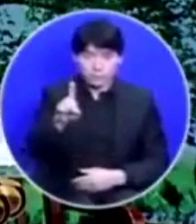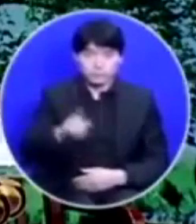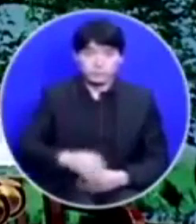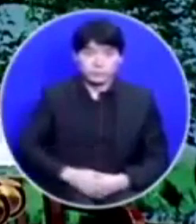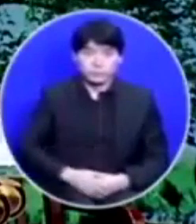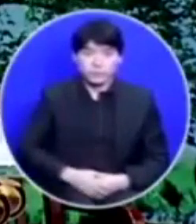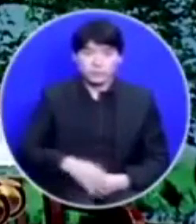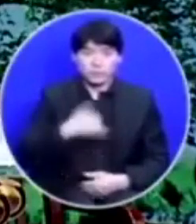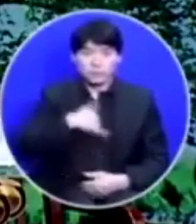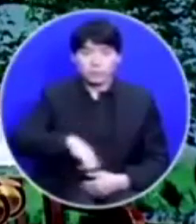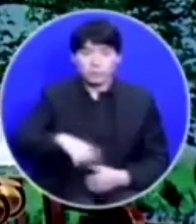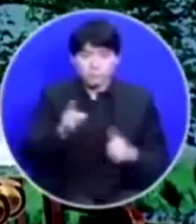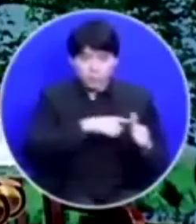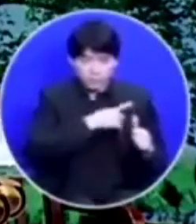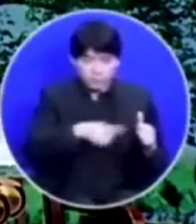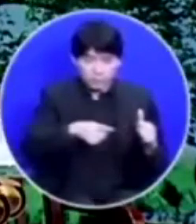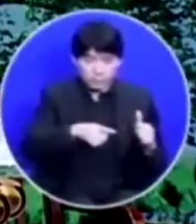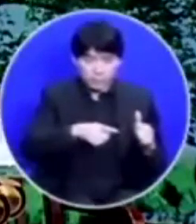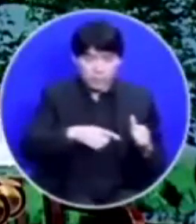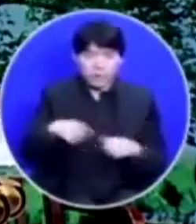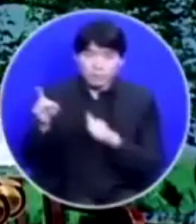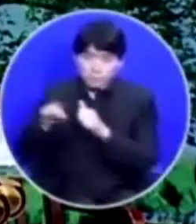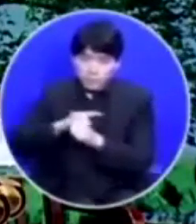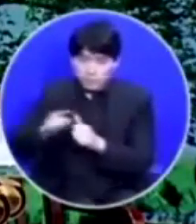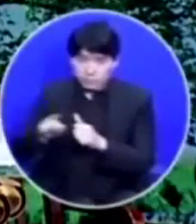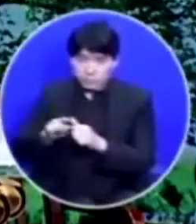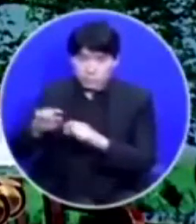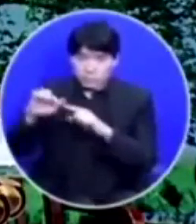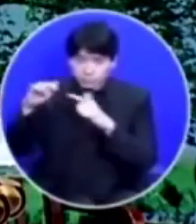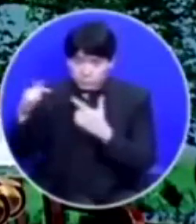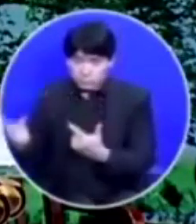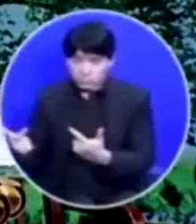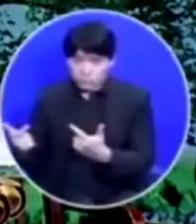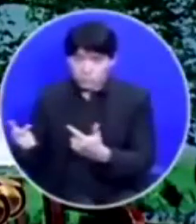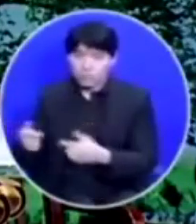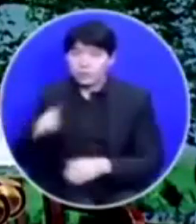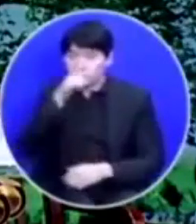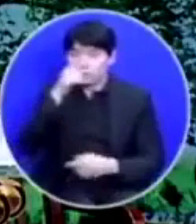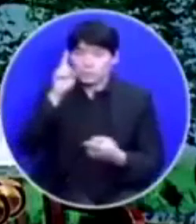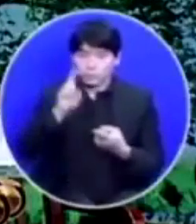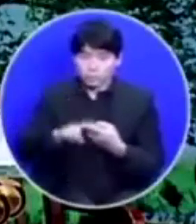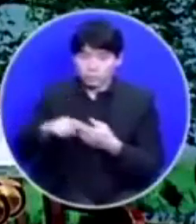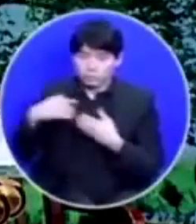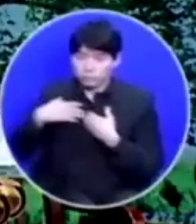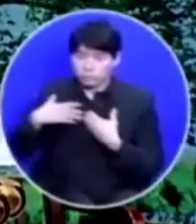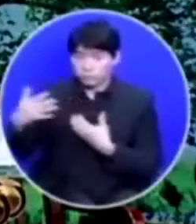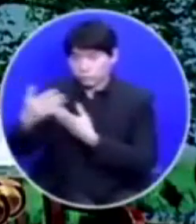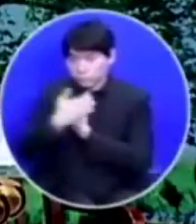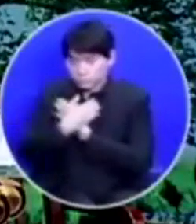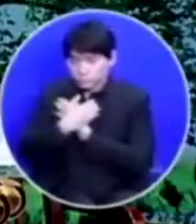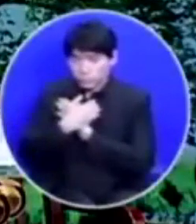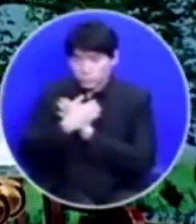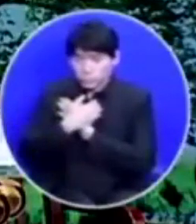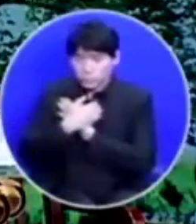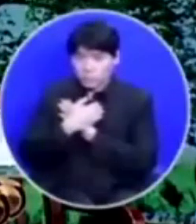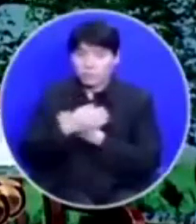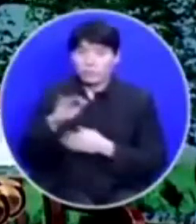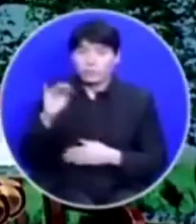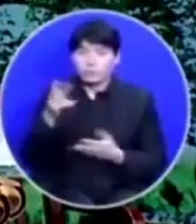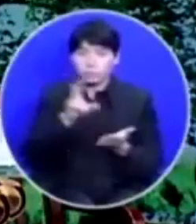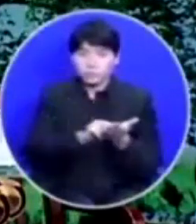자녀들에게 매를 대해 되나 아니면 자녀들을 있는 그대로 그나 품어 주기만 해 다 하는 문제에 대한 것